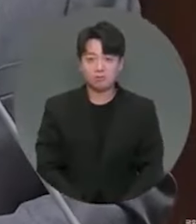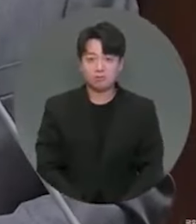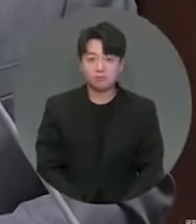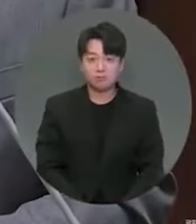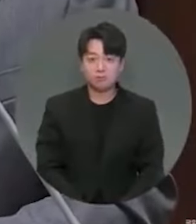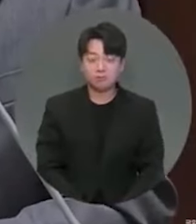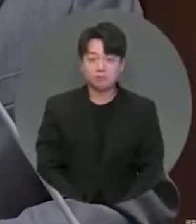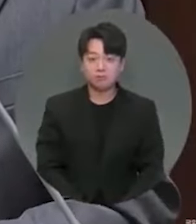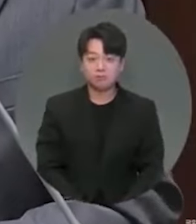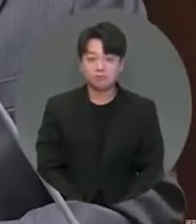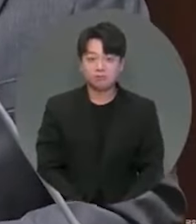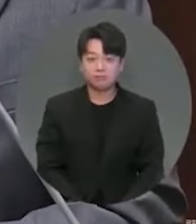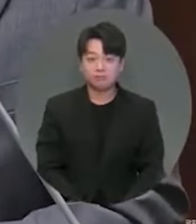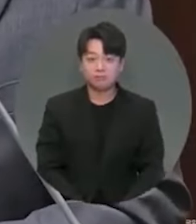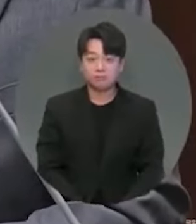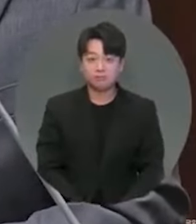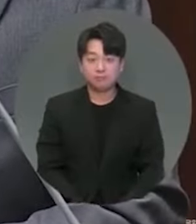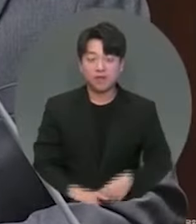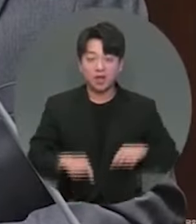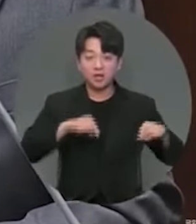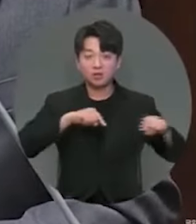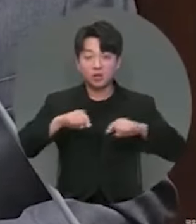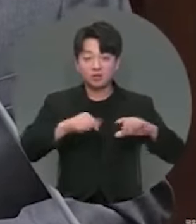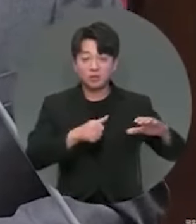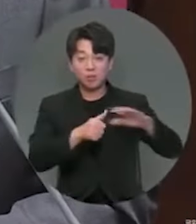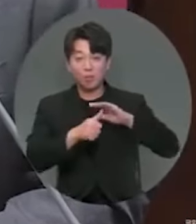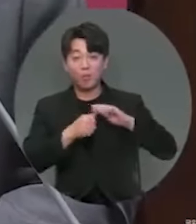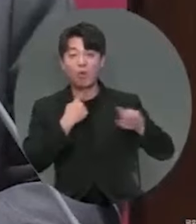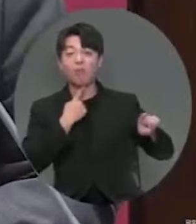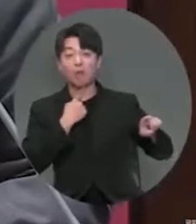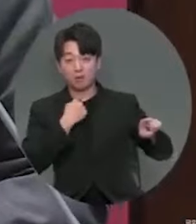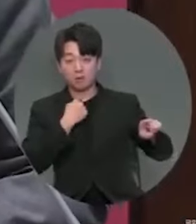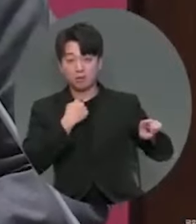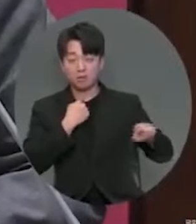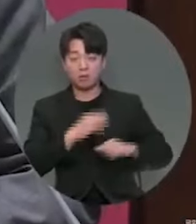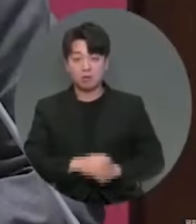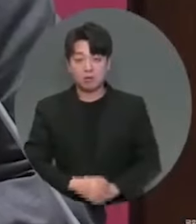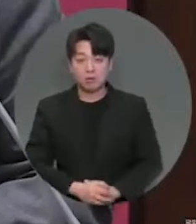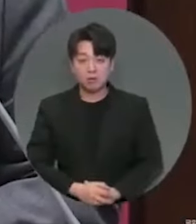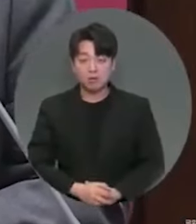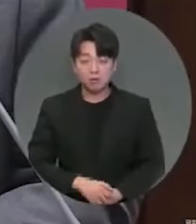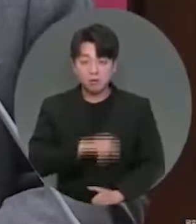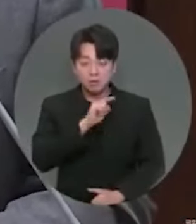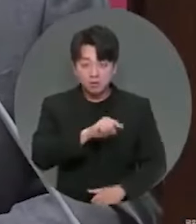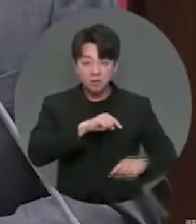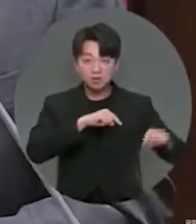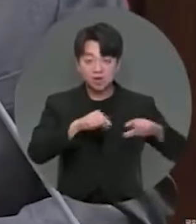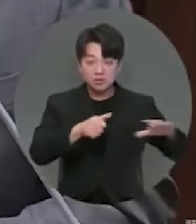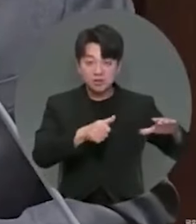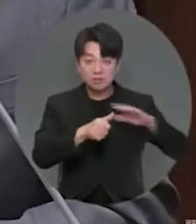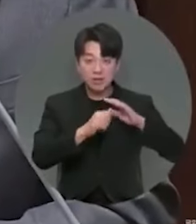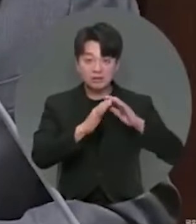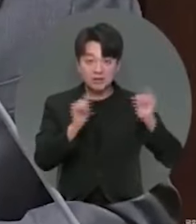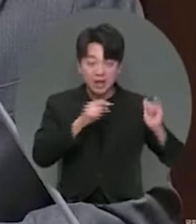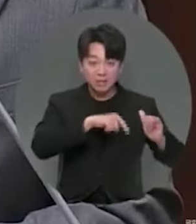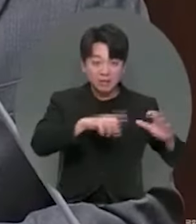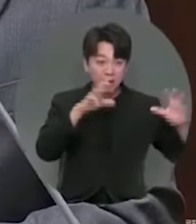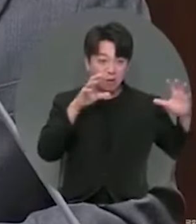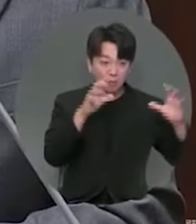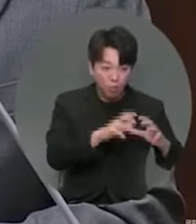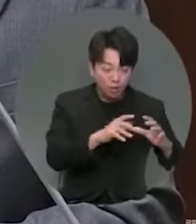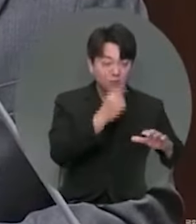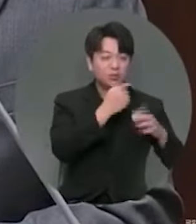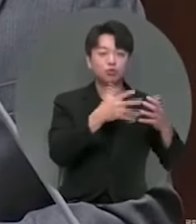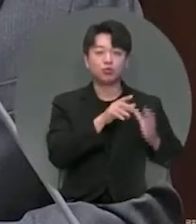이처럼 정치보복의 가해자였던 민주당이, 그리고 정치보복의 홍위병들이 출세하는 민주당이